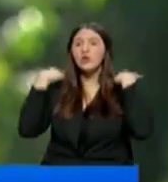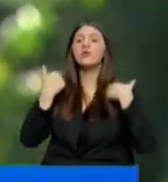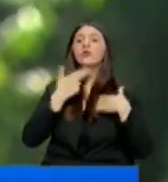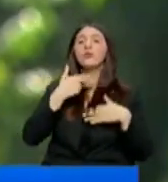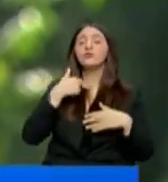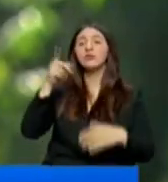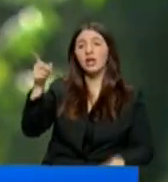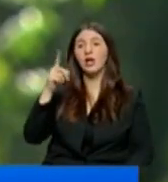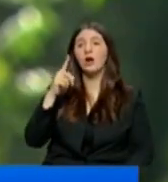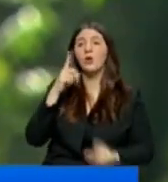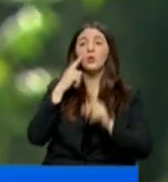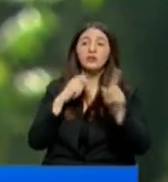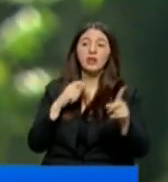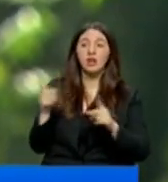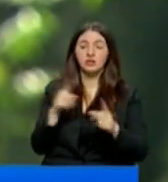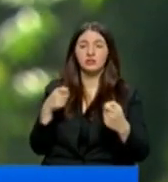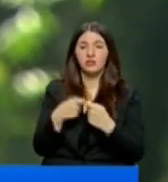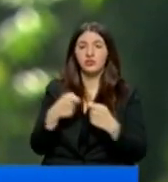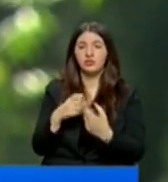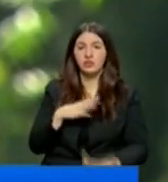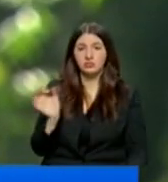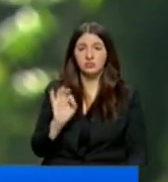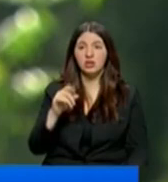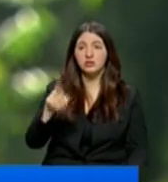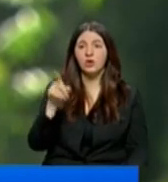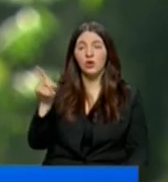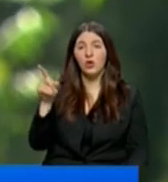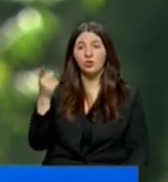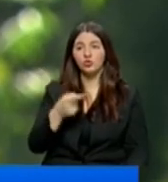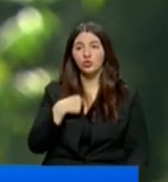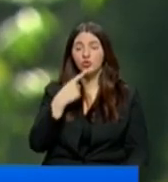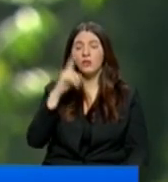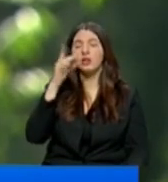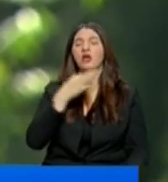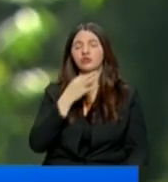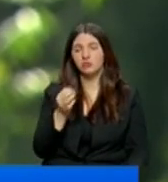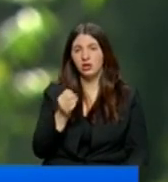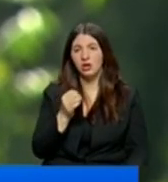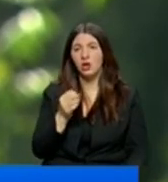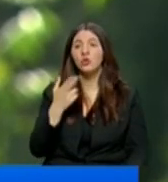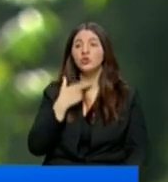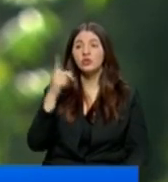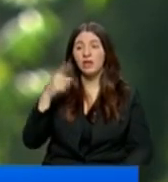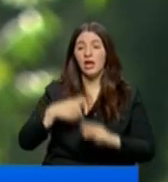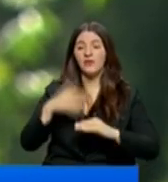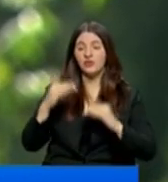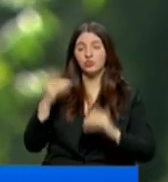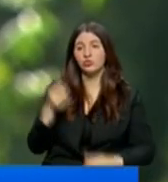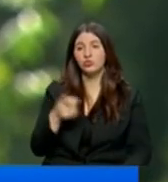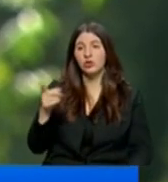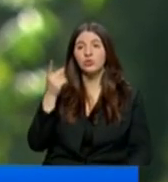Rusya ile Ukrayna arasında savaş var değil mi? Size oranları vereyim Allah aşkına. Rusya'daki enflasyon